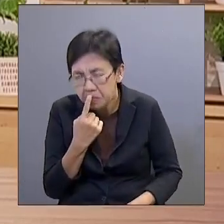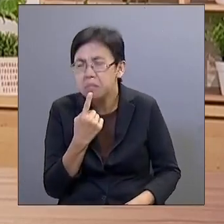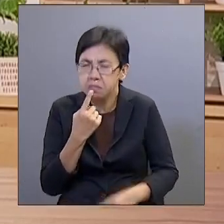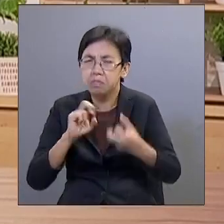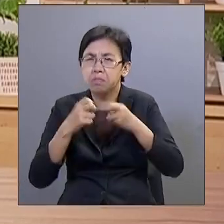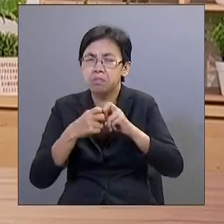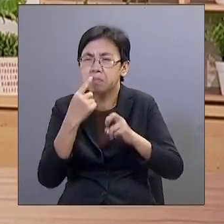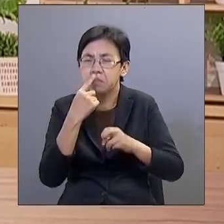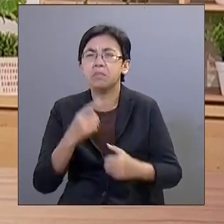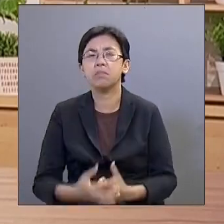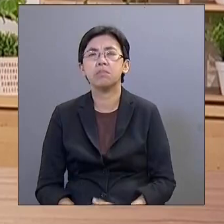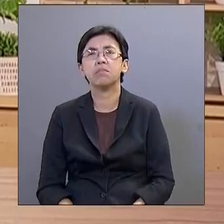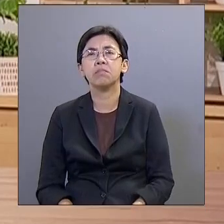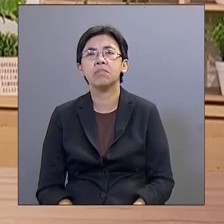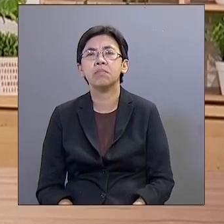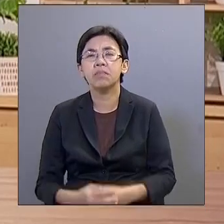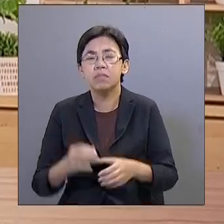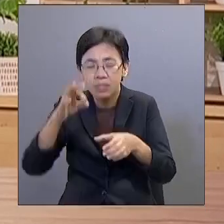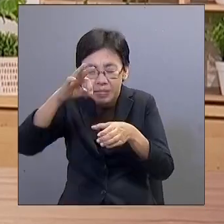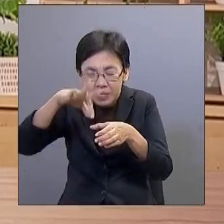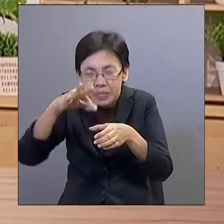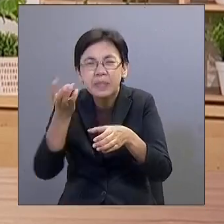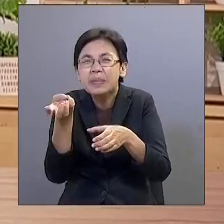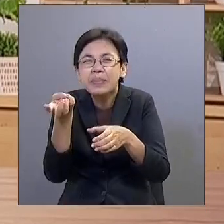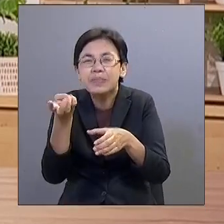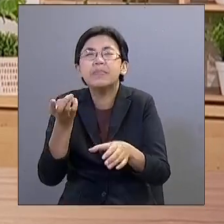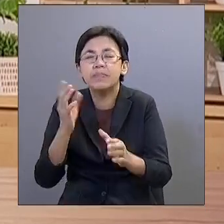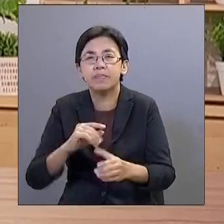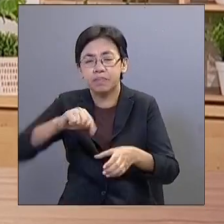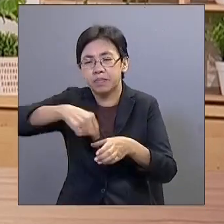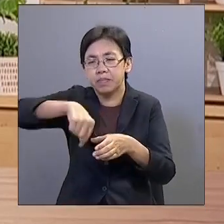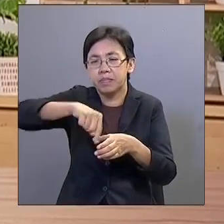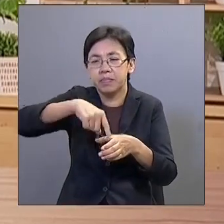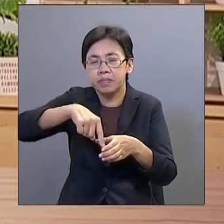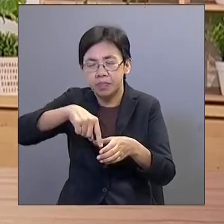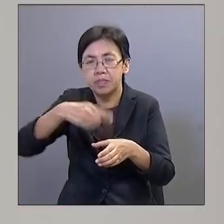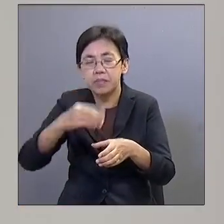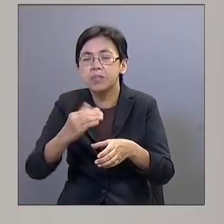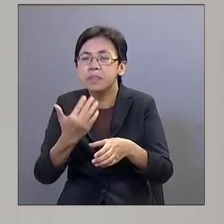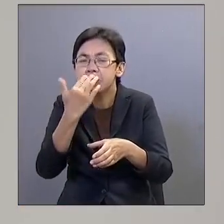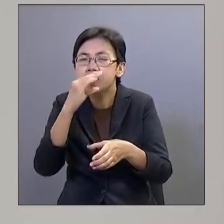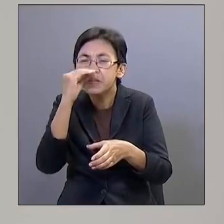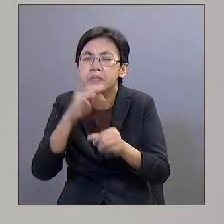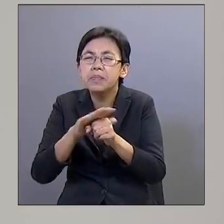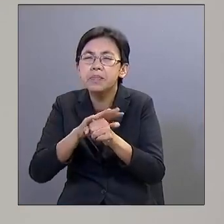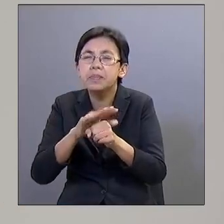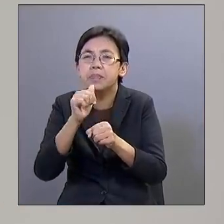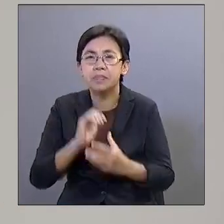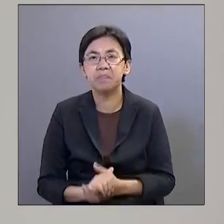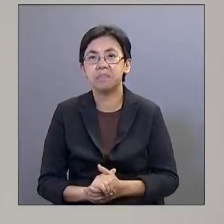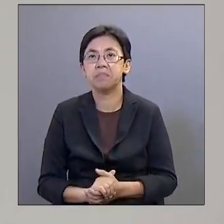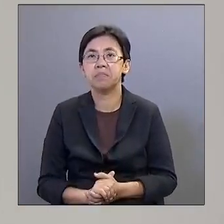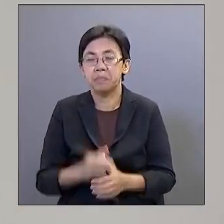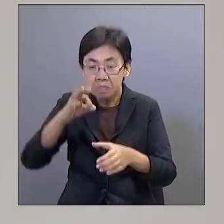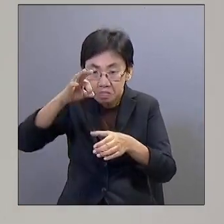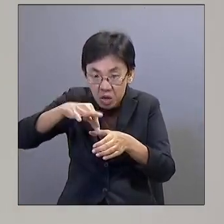คะก็ใส่น้อยๆนะคะแล้วก็แค่ให้มันแบบไม่เหม็นก็ใช้ได้แล้วนะคะไม่แนะนำให้ใช้น้ำหอมแบบม